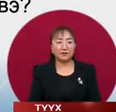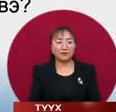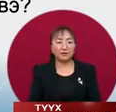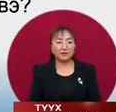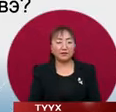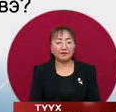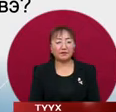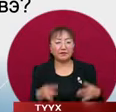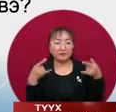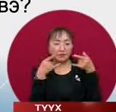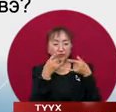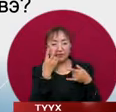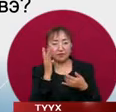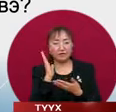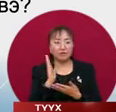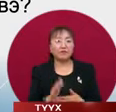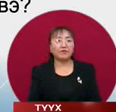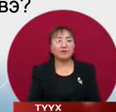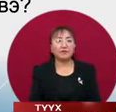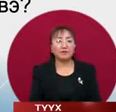За дэлгэц рүүгээ анхаараарай.